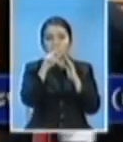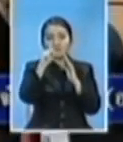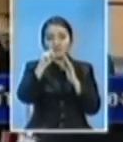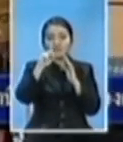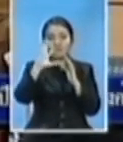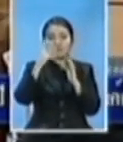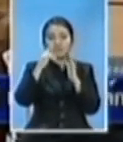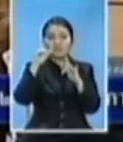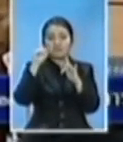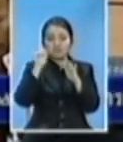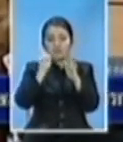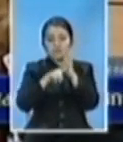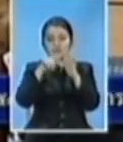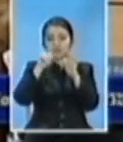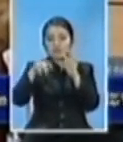า